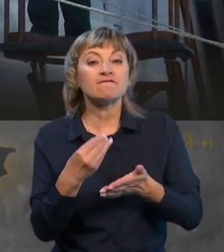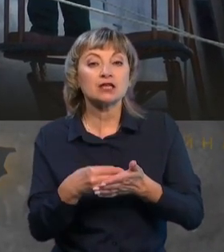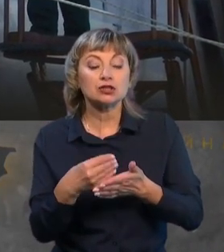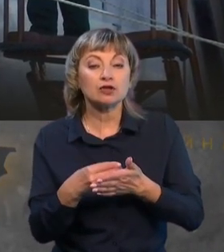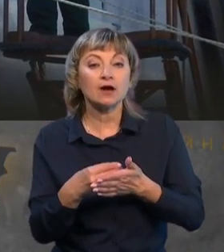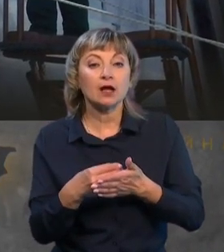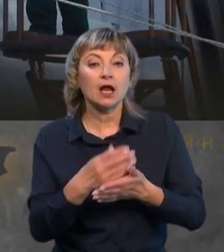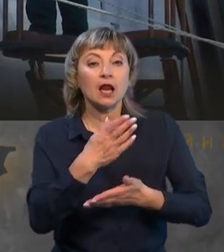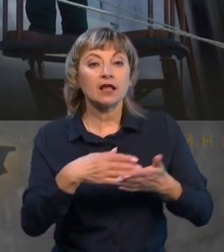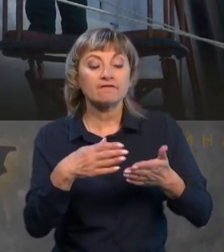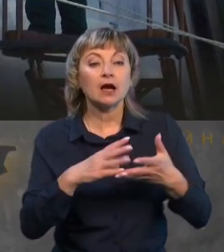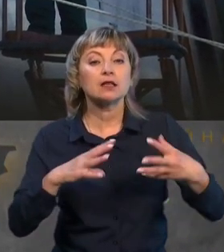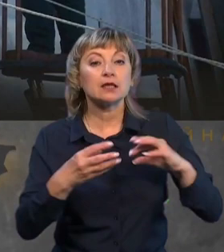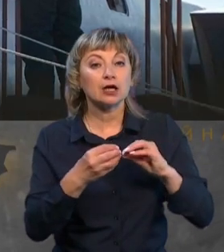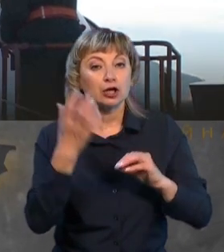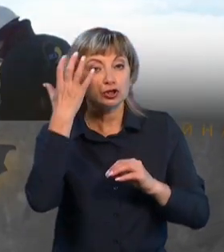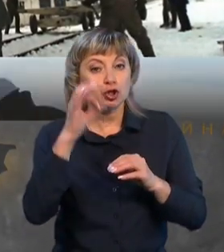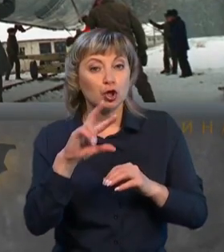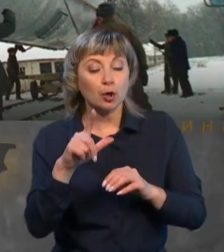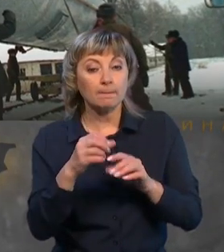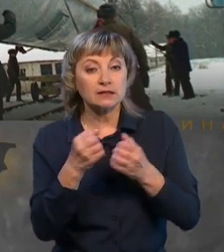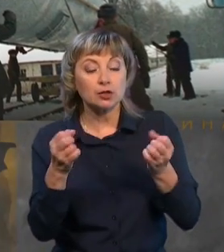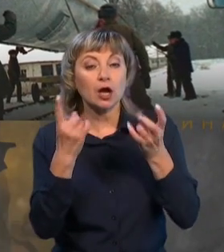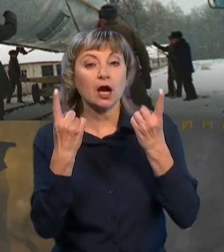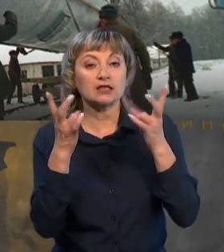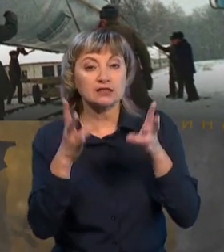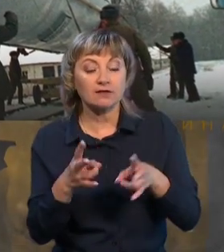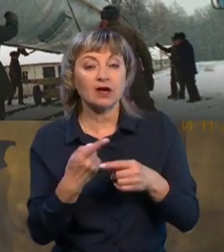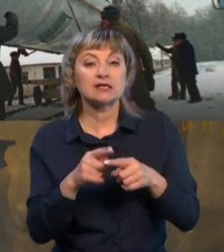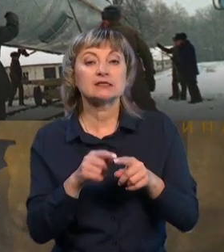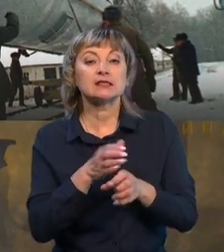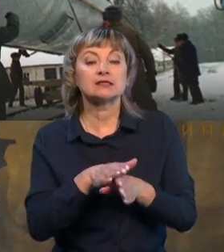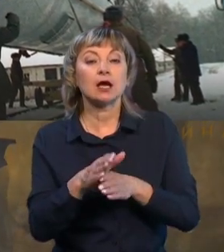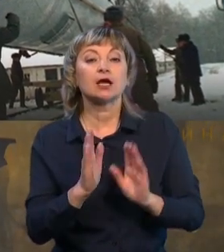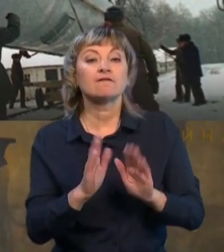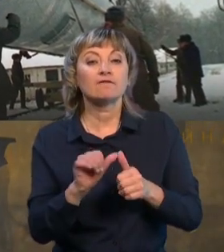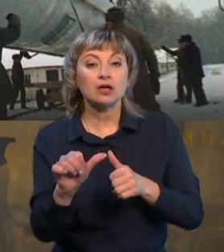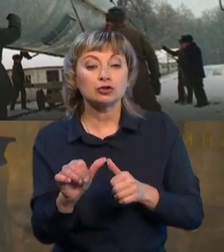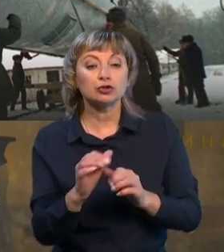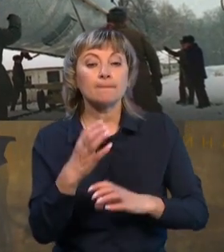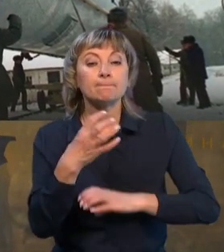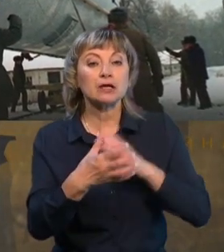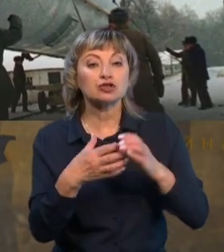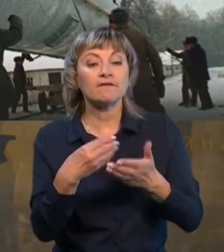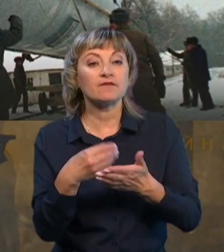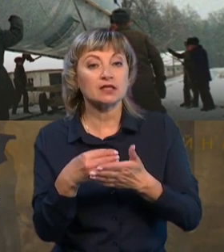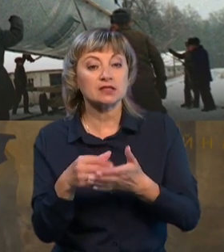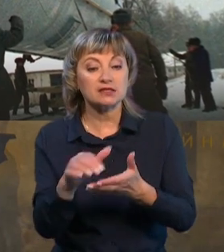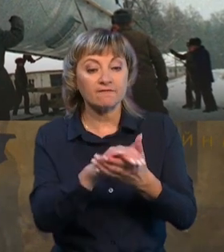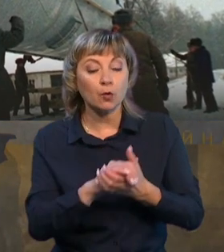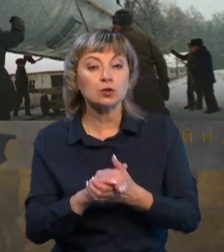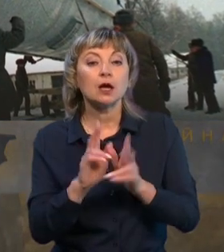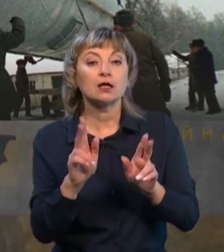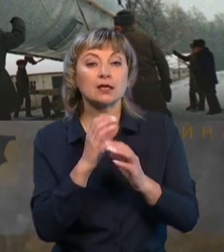ліквідації наслідків чорнобильських катастрофи це здійснюють виключно міжнародний фінансовий фонд який